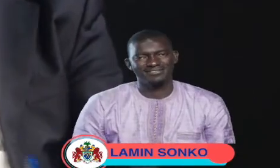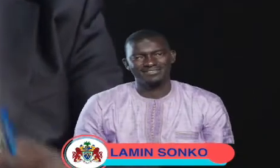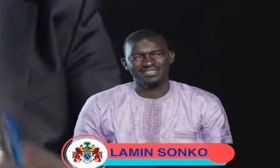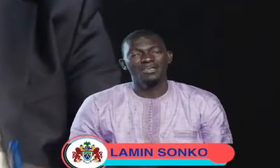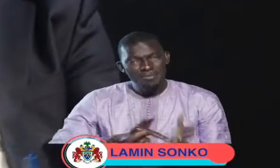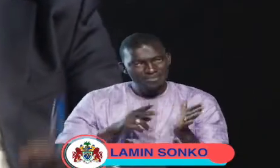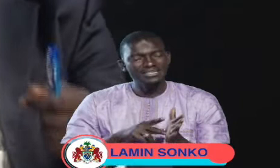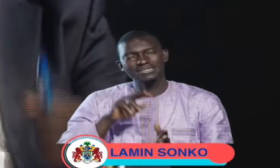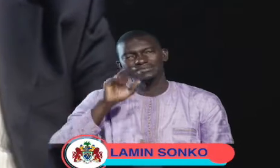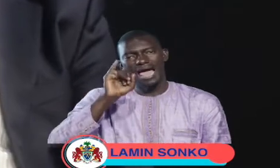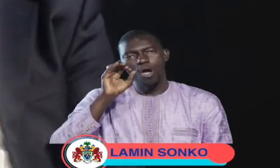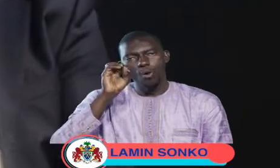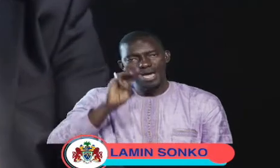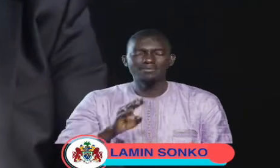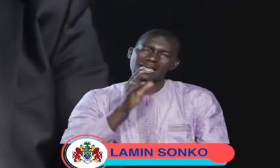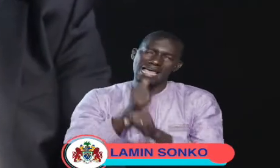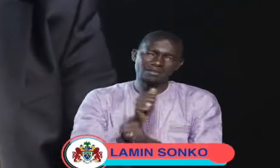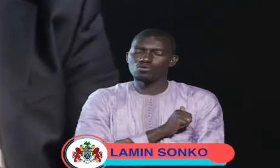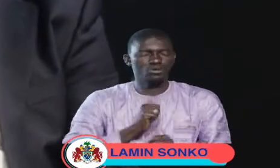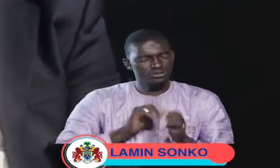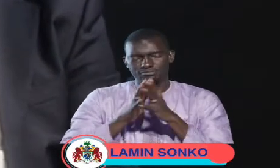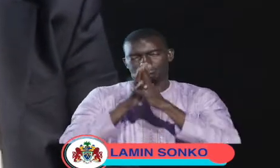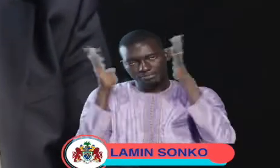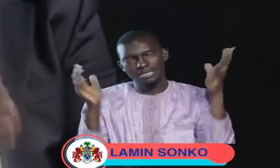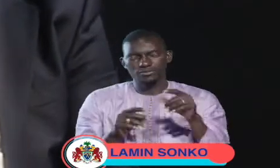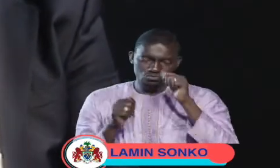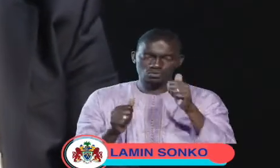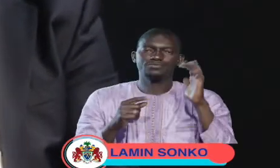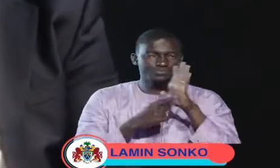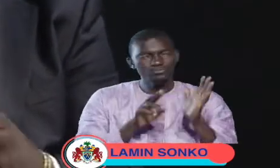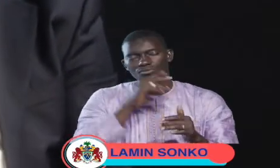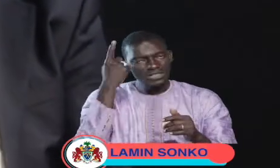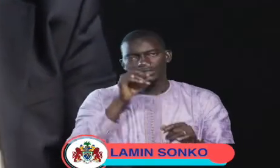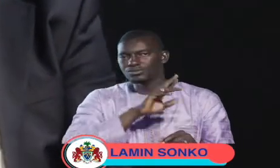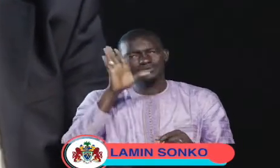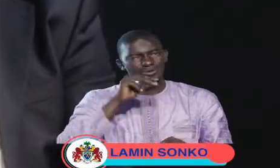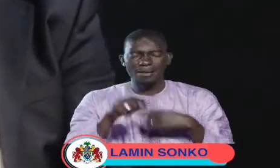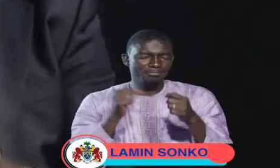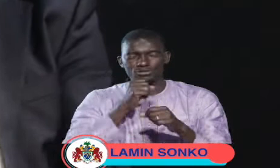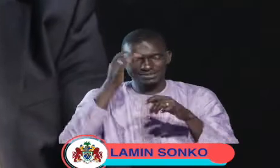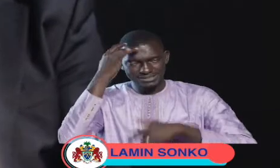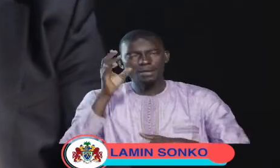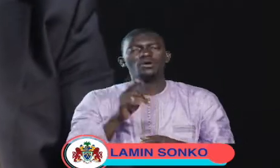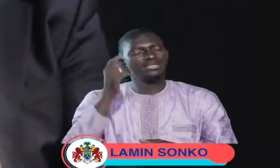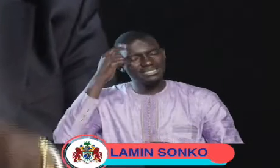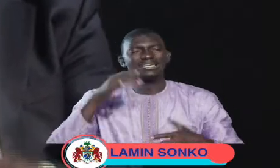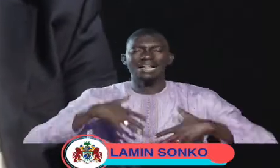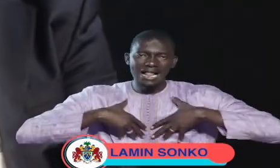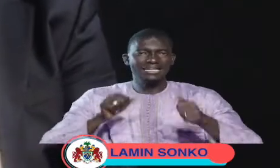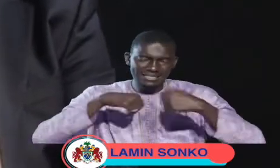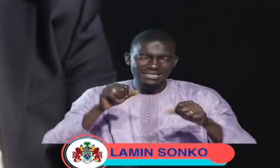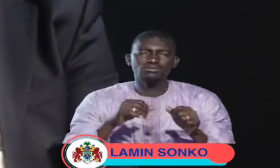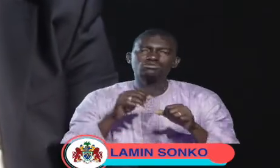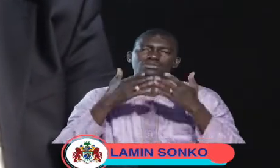ko tol ila lod la yo timandila folo folo e maka ko ranyen kan bare ko ne jare kanda bunda pour ka bambandi ka cementu